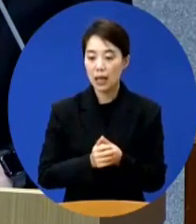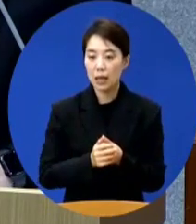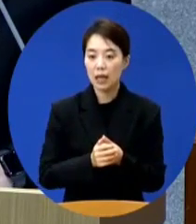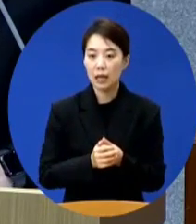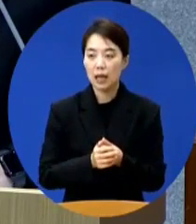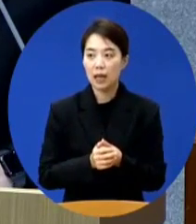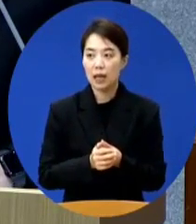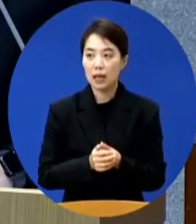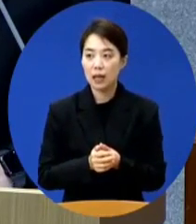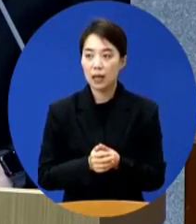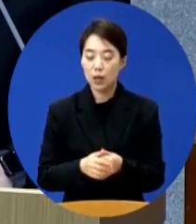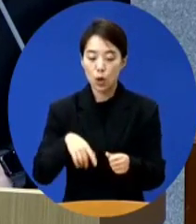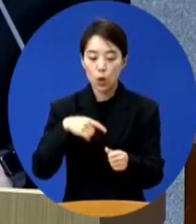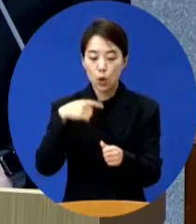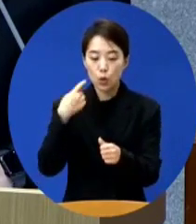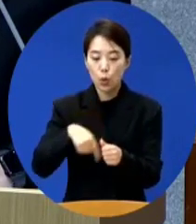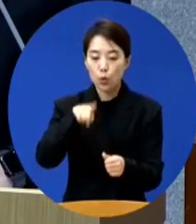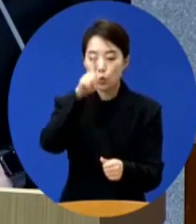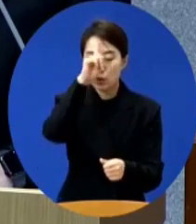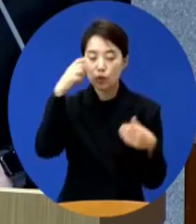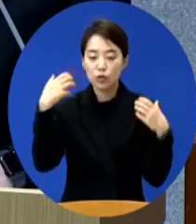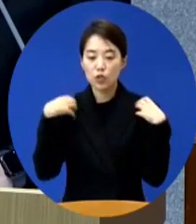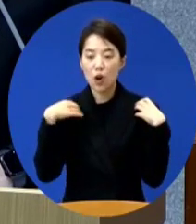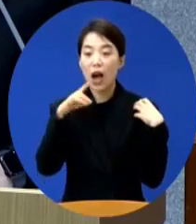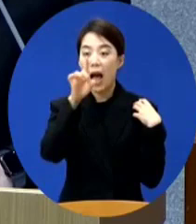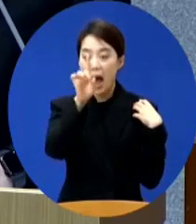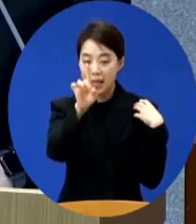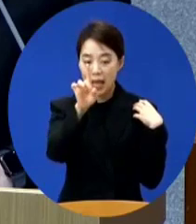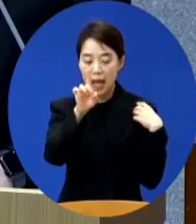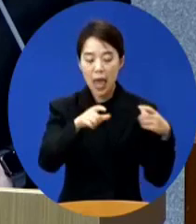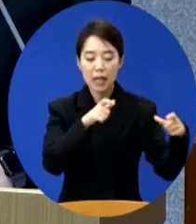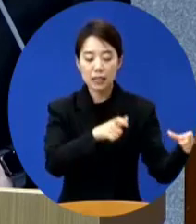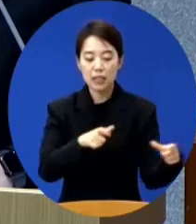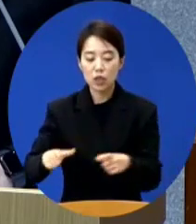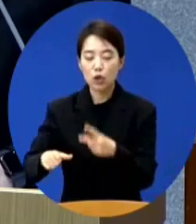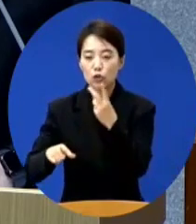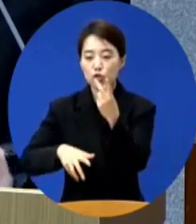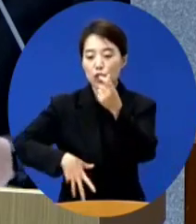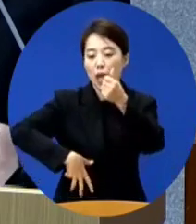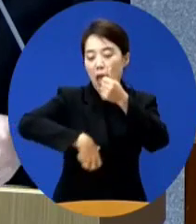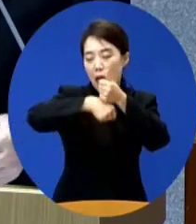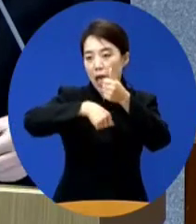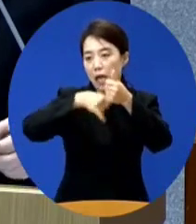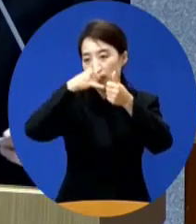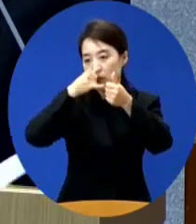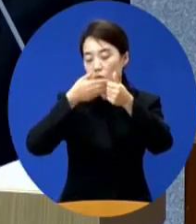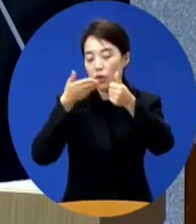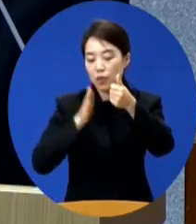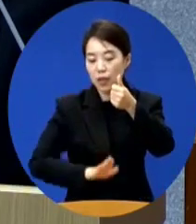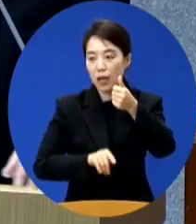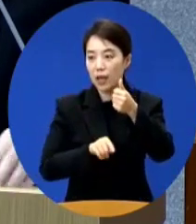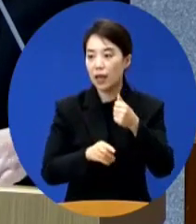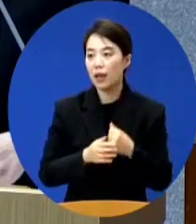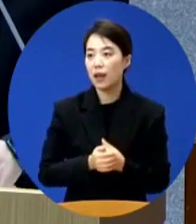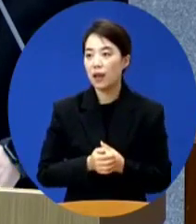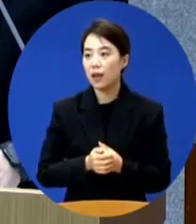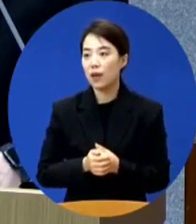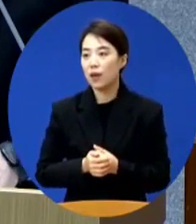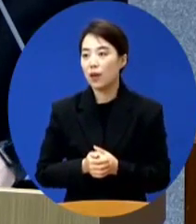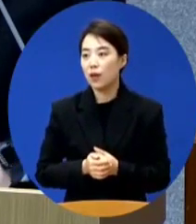일교육청 두개 지역구, 두 예. 개 지자체를 가진 예. 시군이 몇개 있는데요. 네. 우리